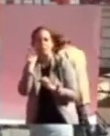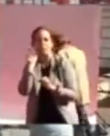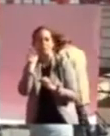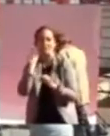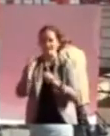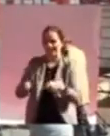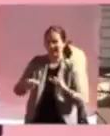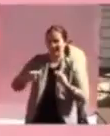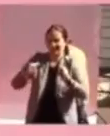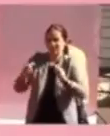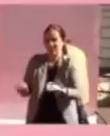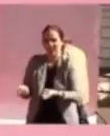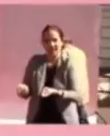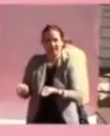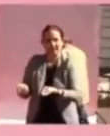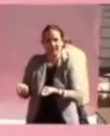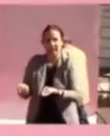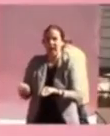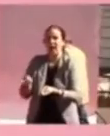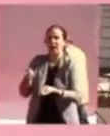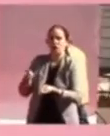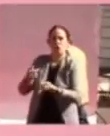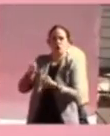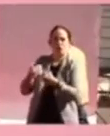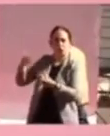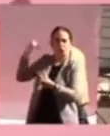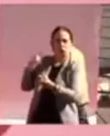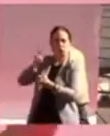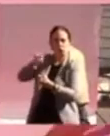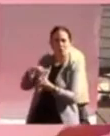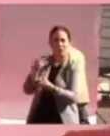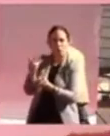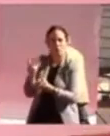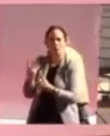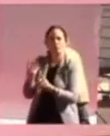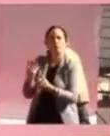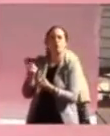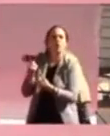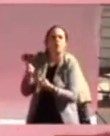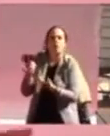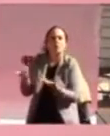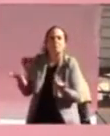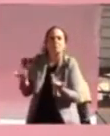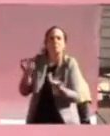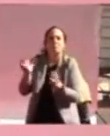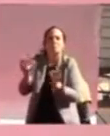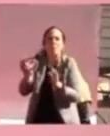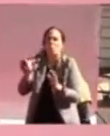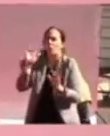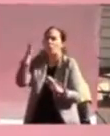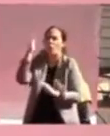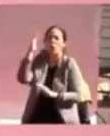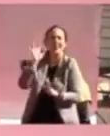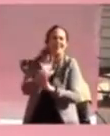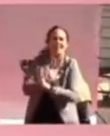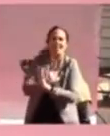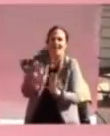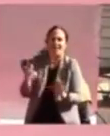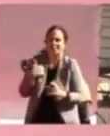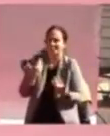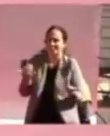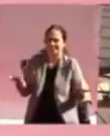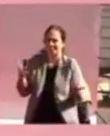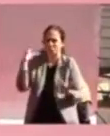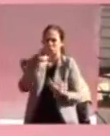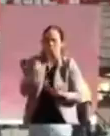2004 meno 1,4 per cento è una follia non trovo un'altra parola per descriverlo